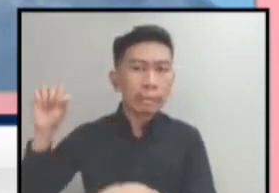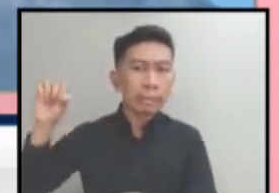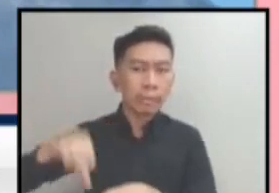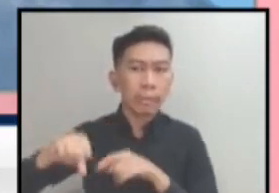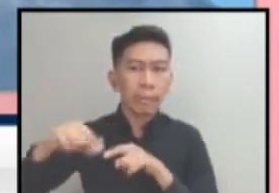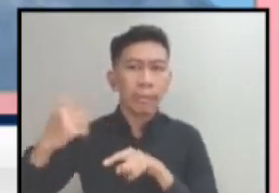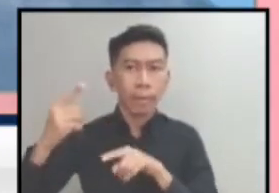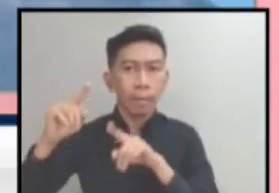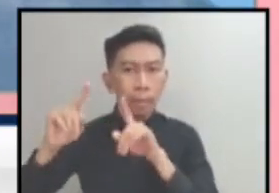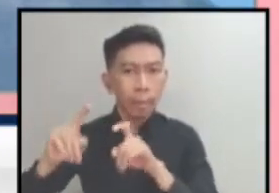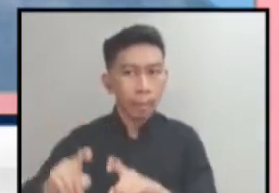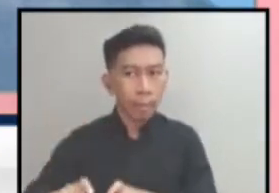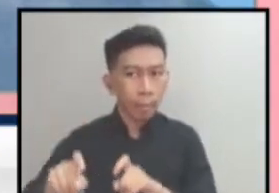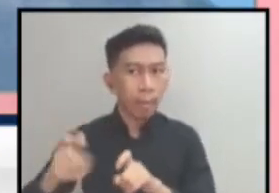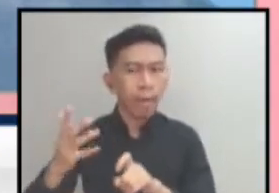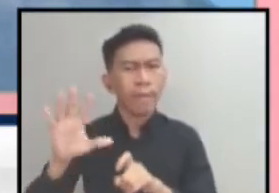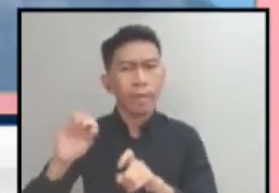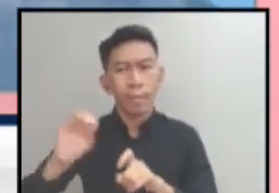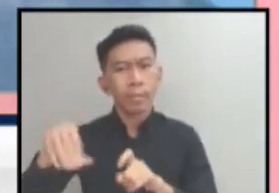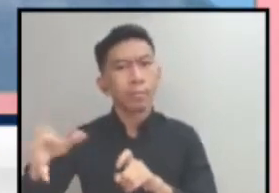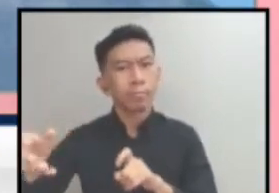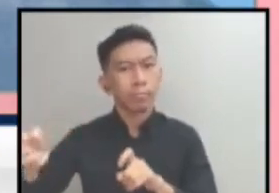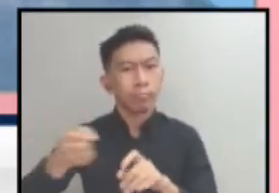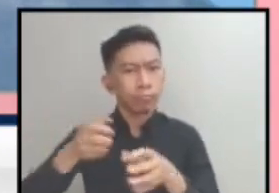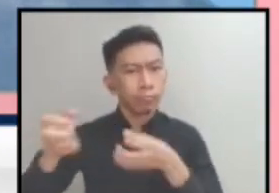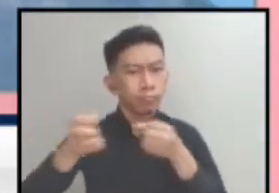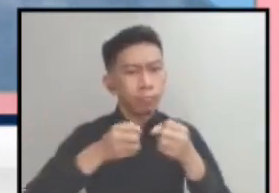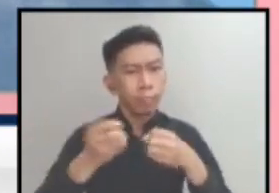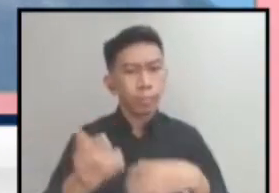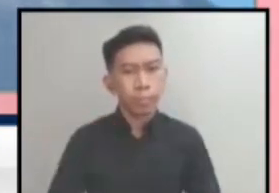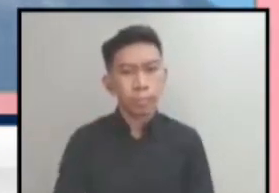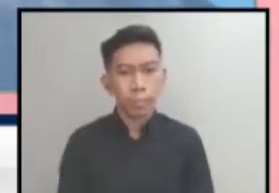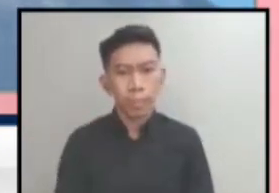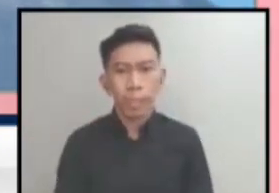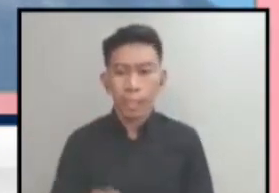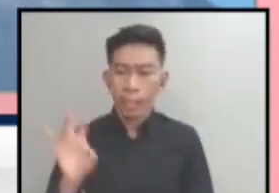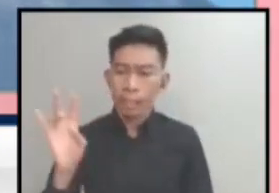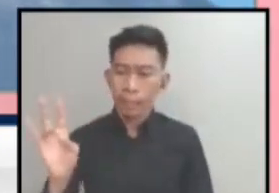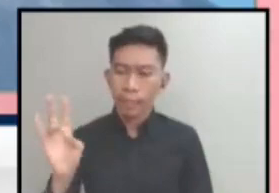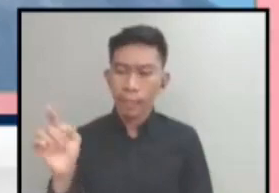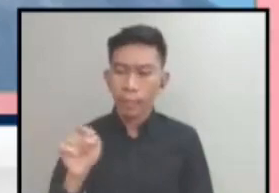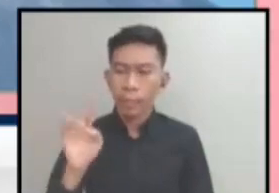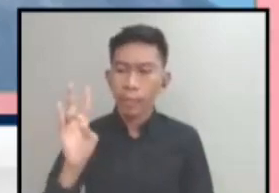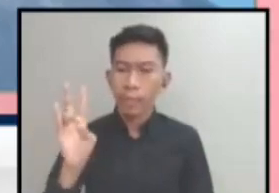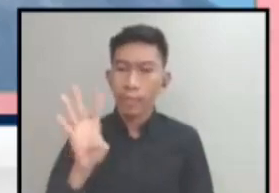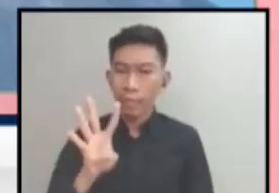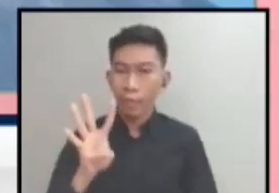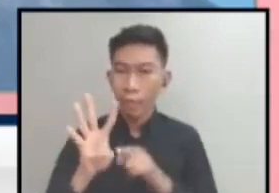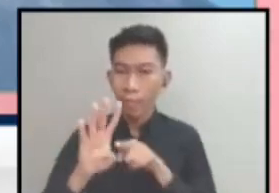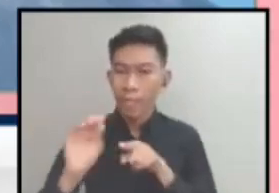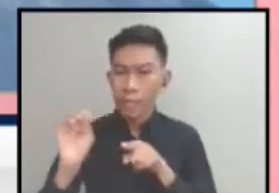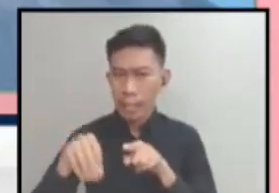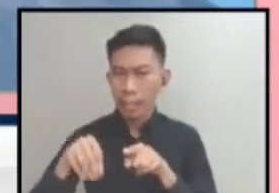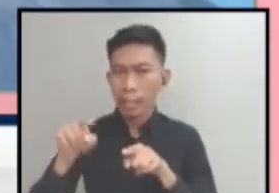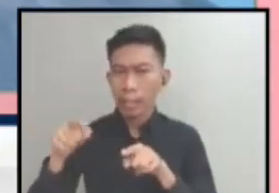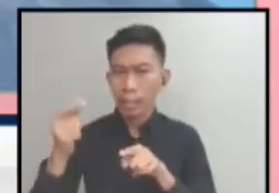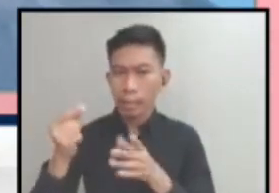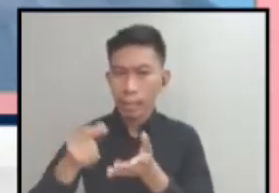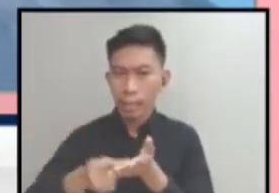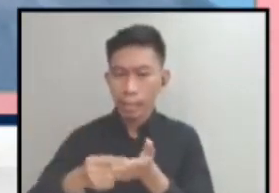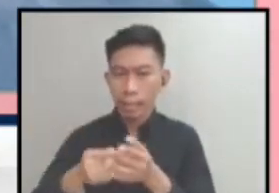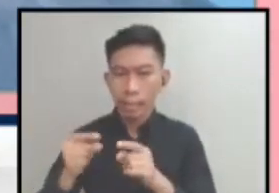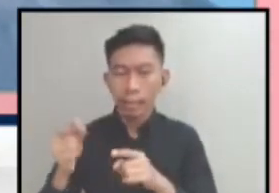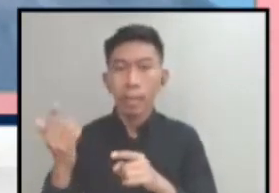ng 70 hanggang 74% na rating. Iisyuhan ang mga nasabing nurse ng mga temporary license at bibigyan